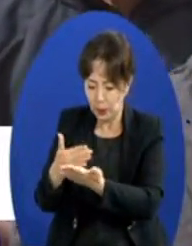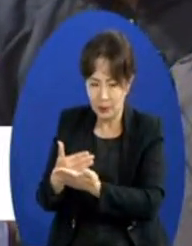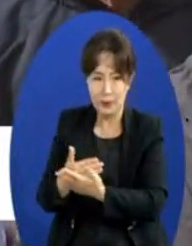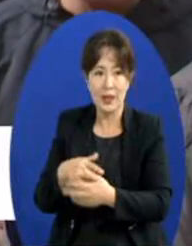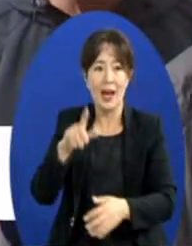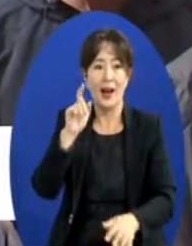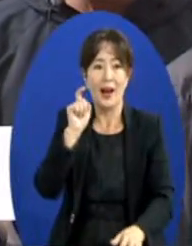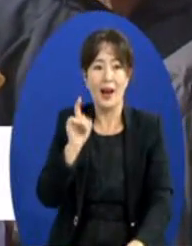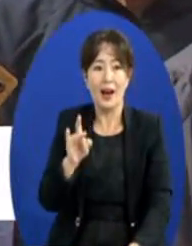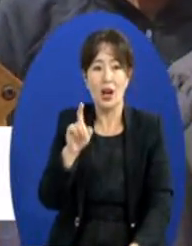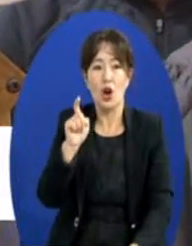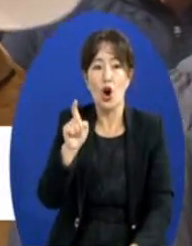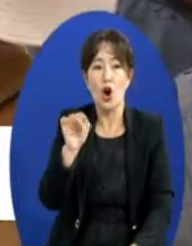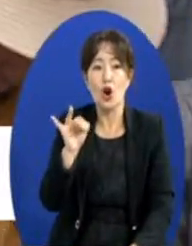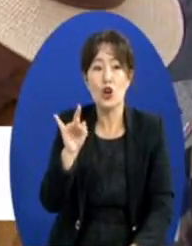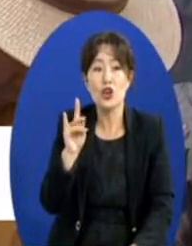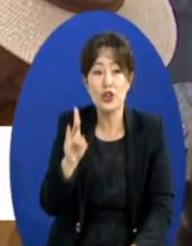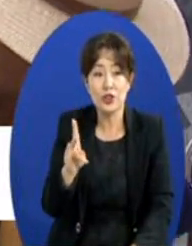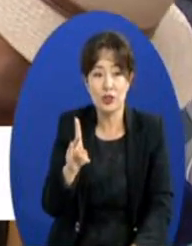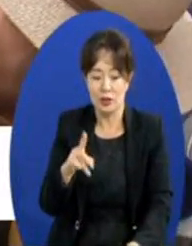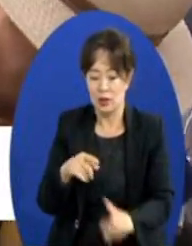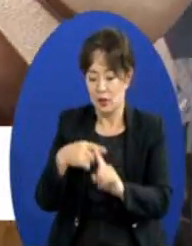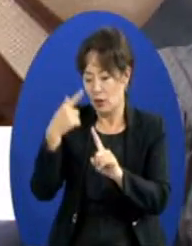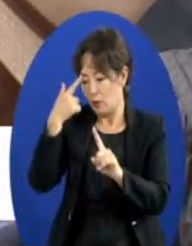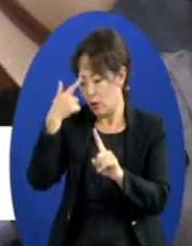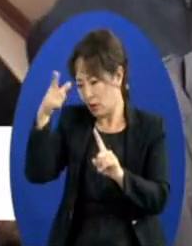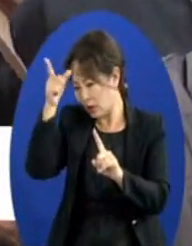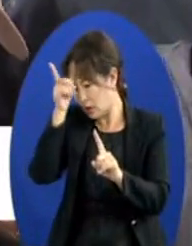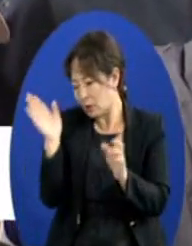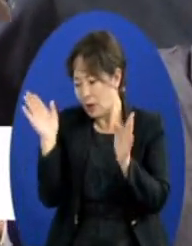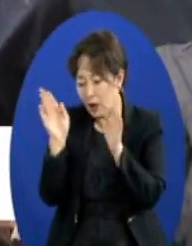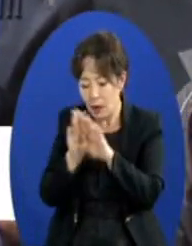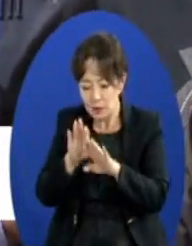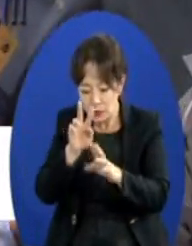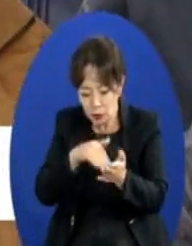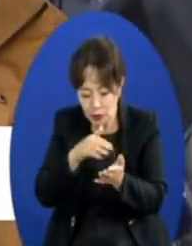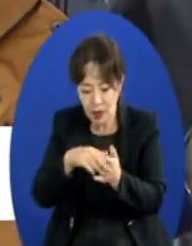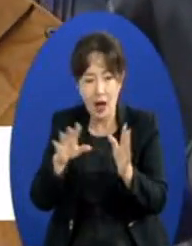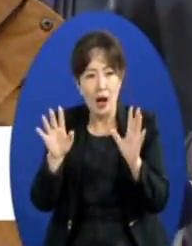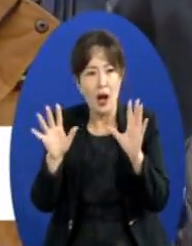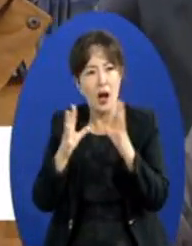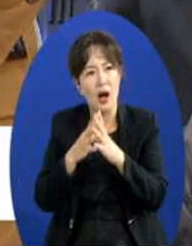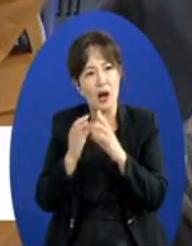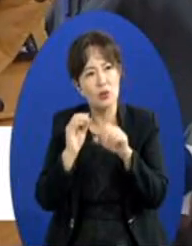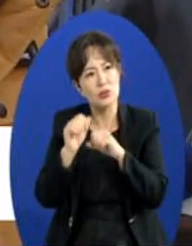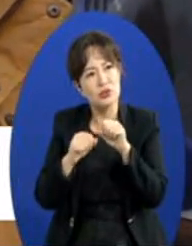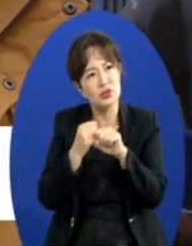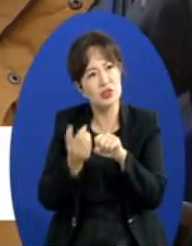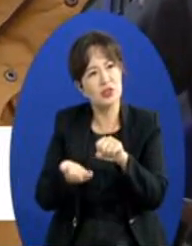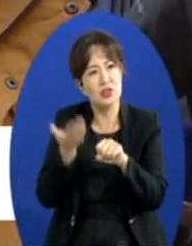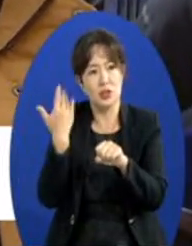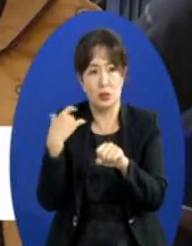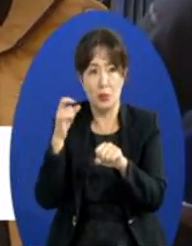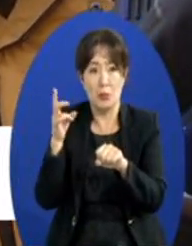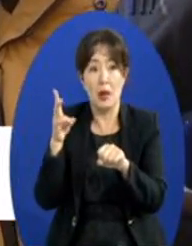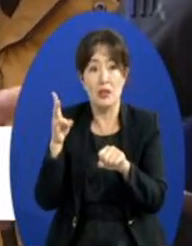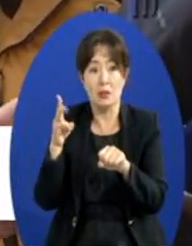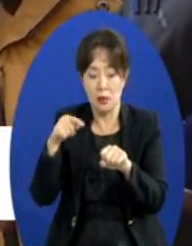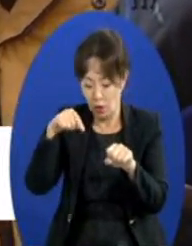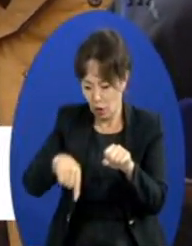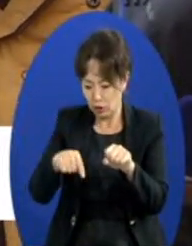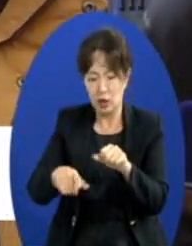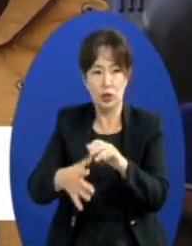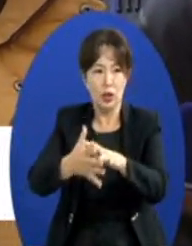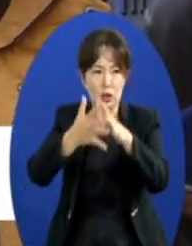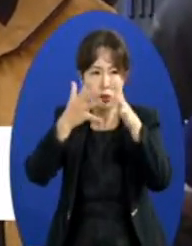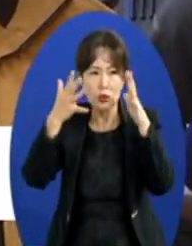одоо хар орны нөгөө алтцагч Монгол Герман экспедиц 10 хэдэн жил явсан шүү дээ. Нөгөө баяр хөг шинжилгээнууд чинь тийм. Тэгэхээр энэ чинь бол